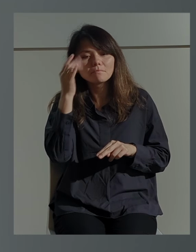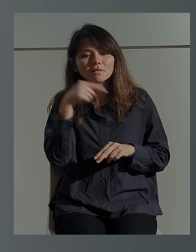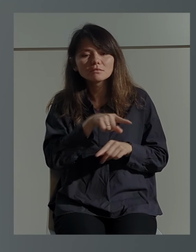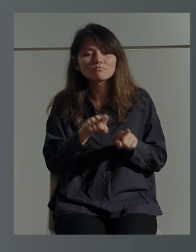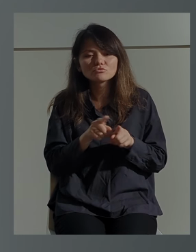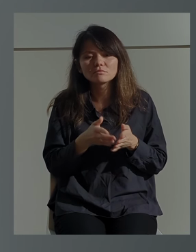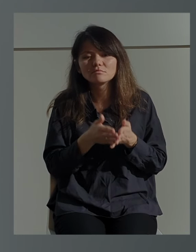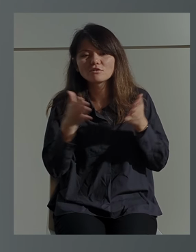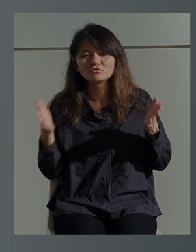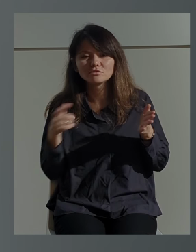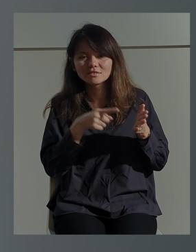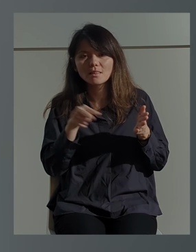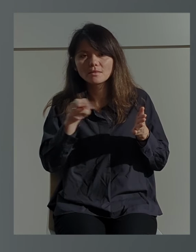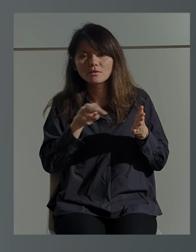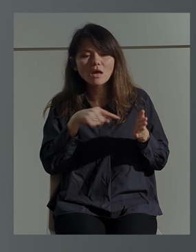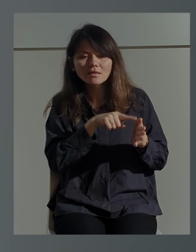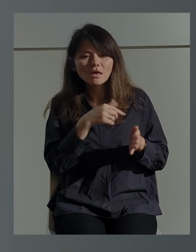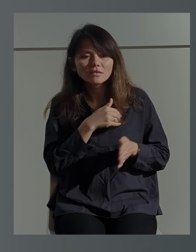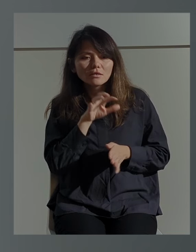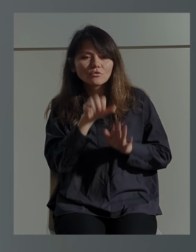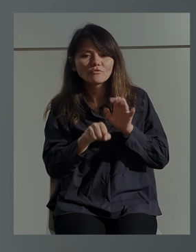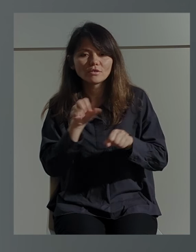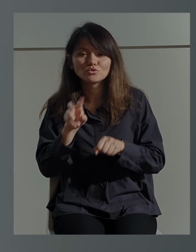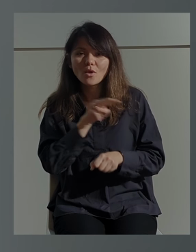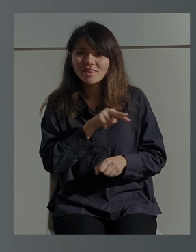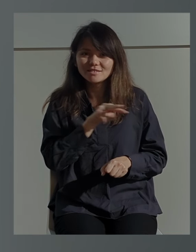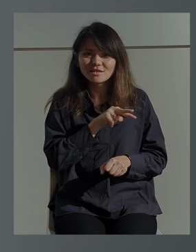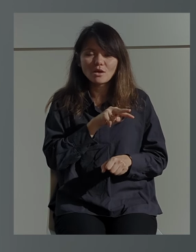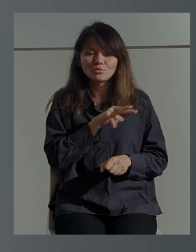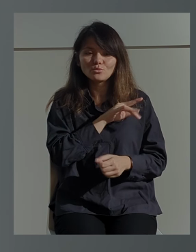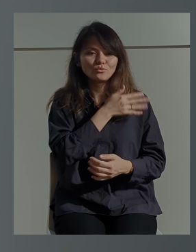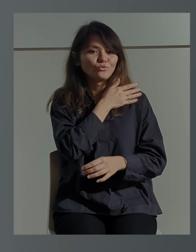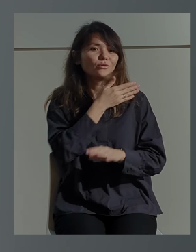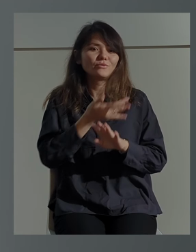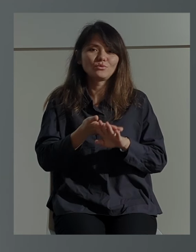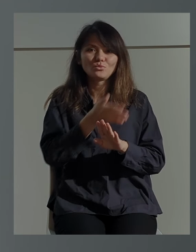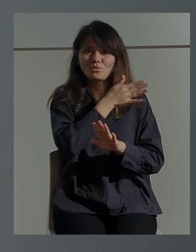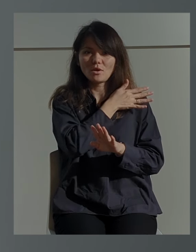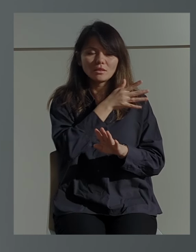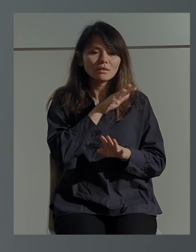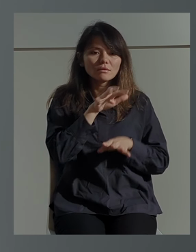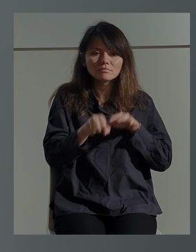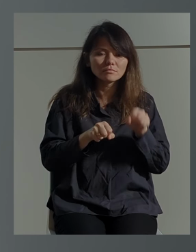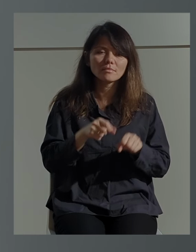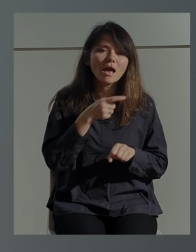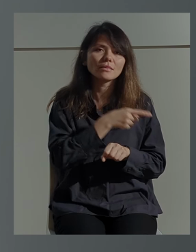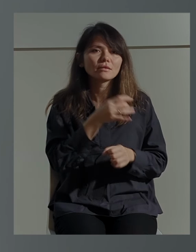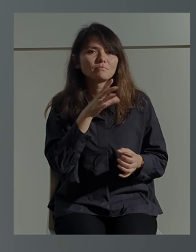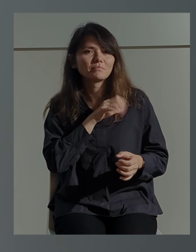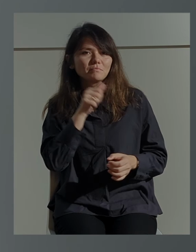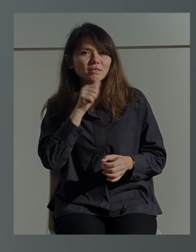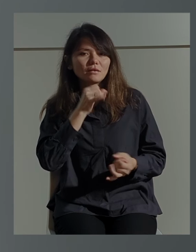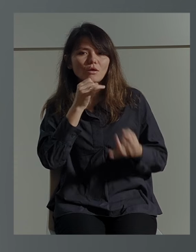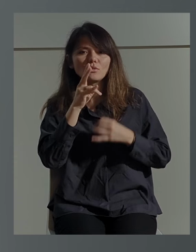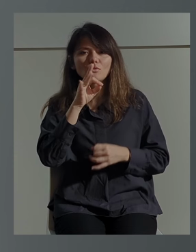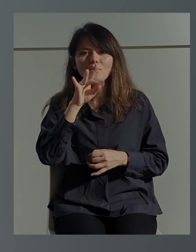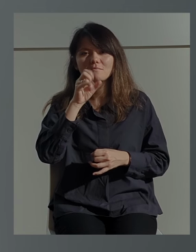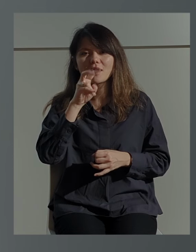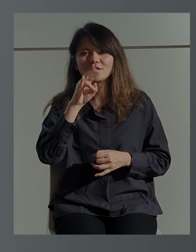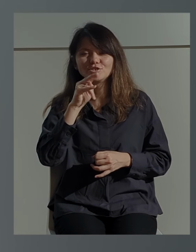литературы Они пытались ухватить то что литература не ухватила до них пытались говорить не на роском языке который